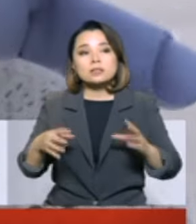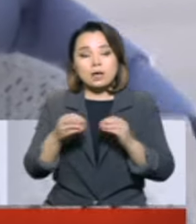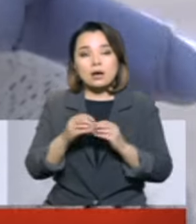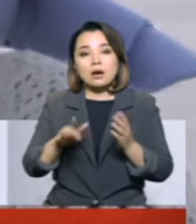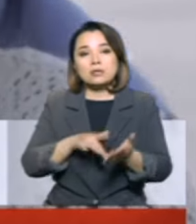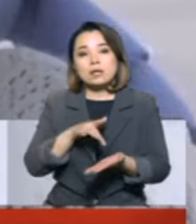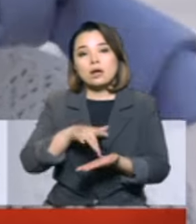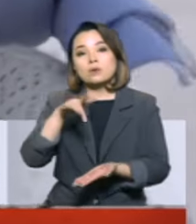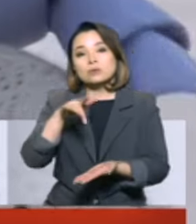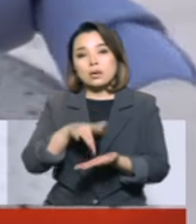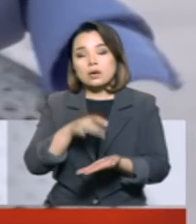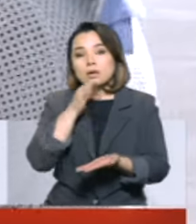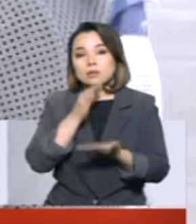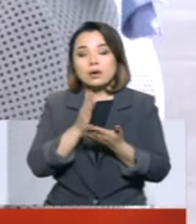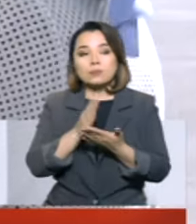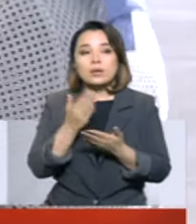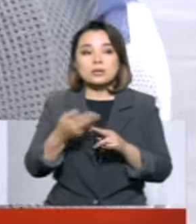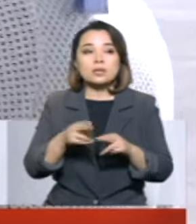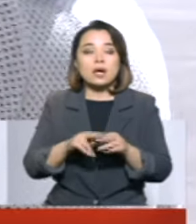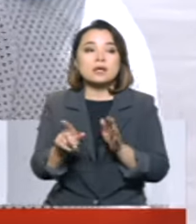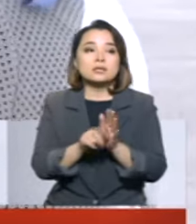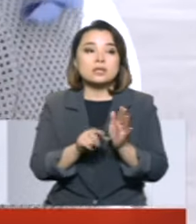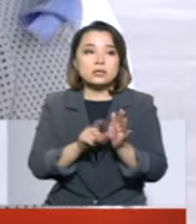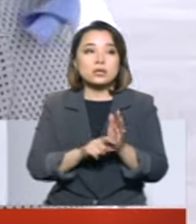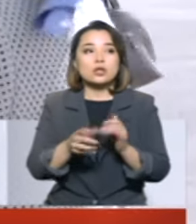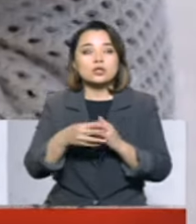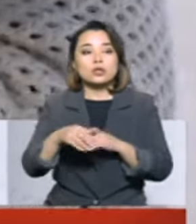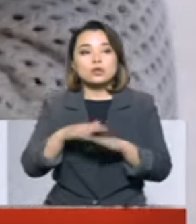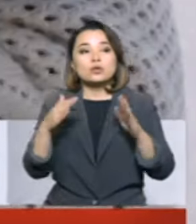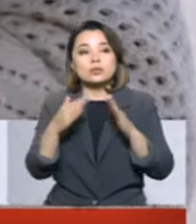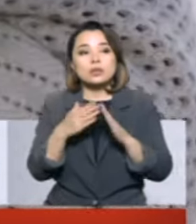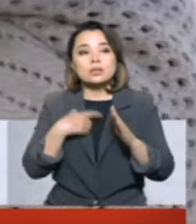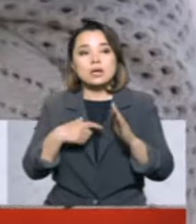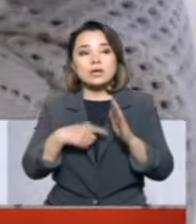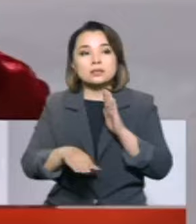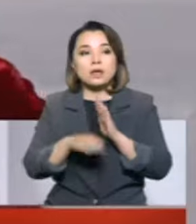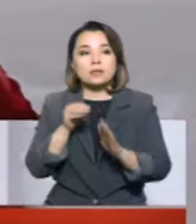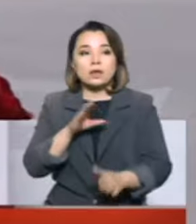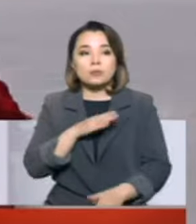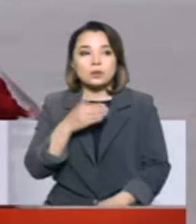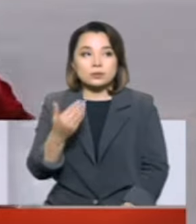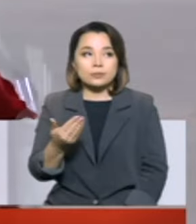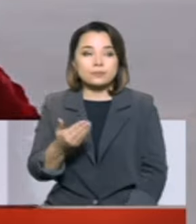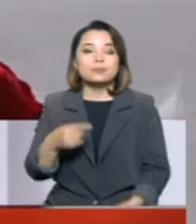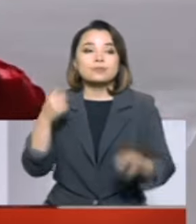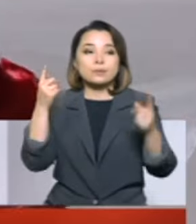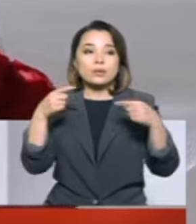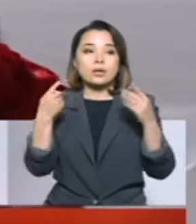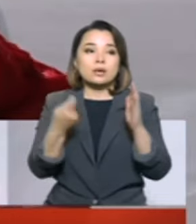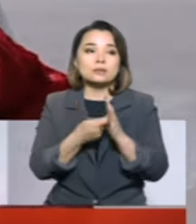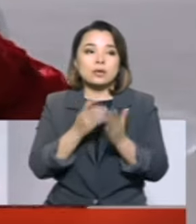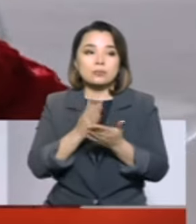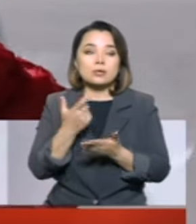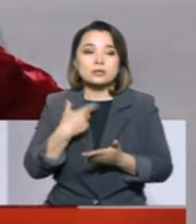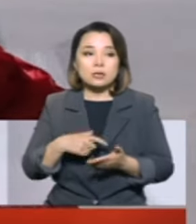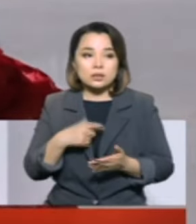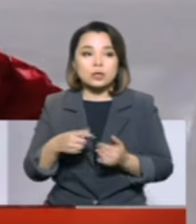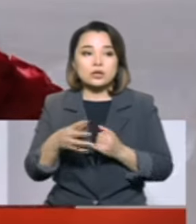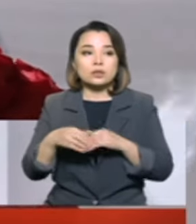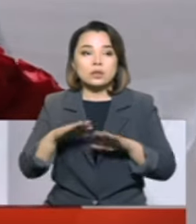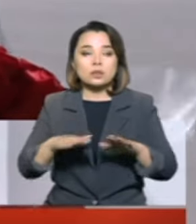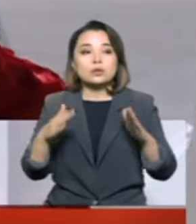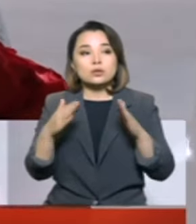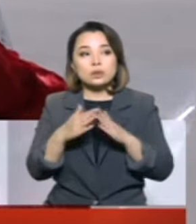қаланың қақ ортасында орналасқан. Зейнеткер жер үйді өзім таңдап алдым дейді. Біз мал ұстаймыз кішкене, сосын жер үйді